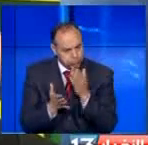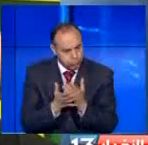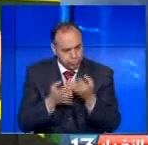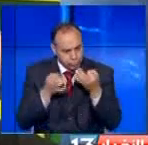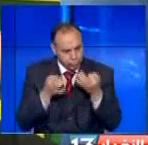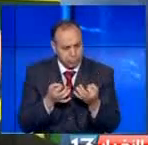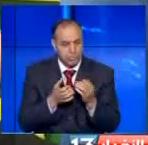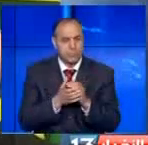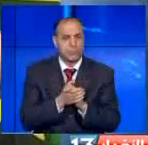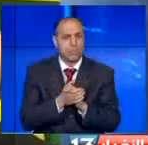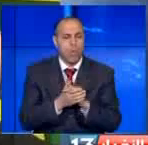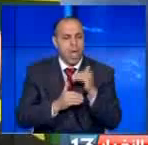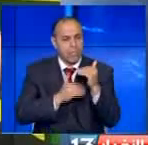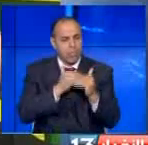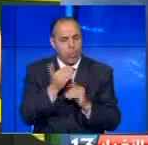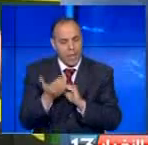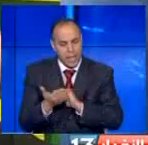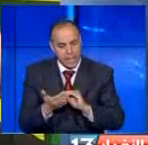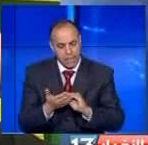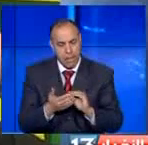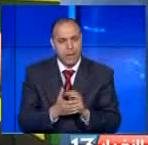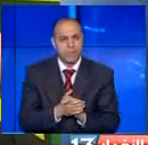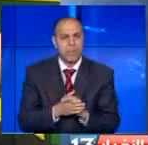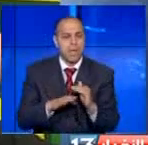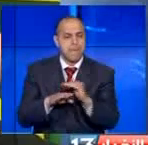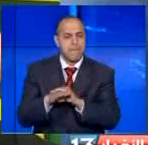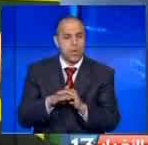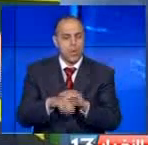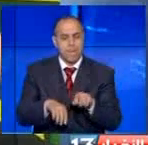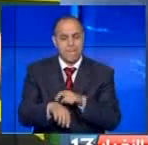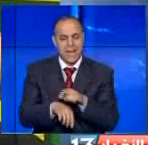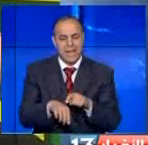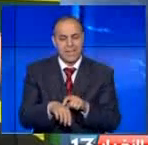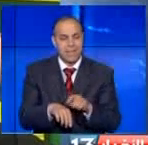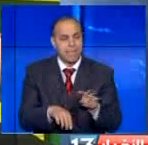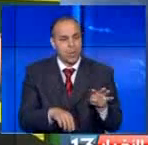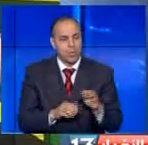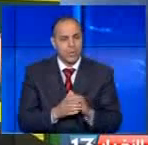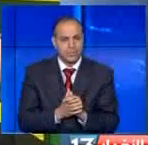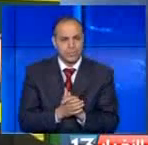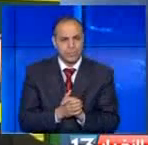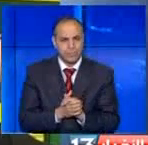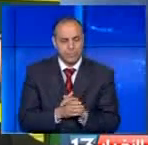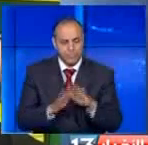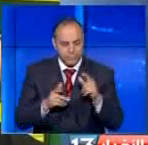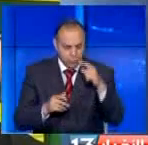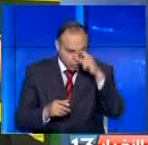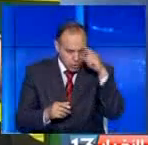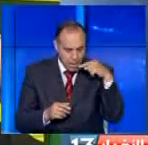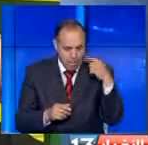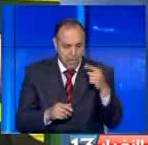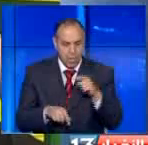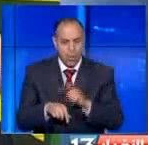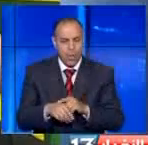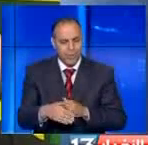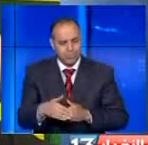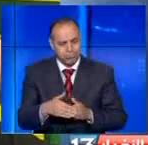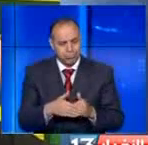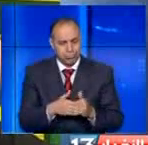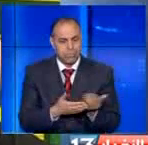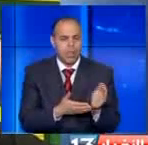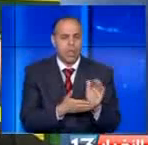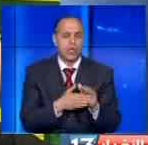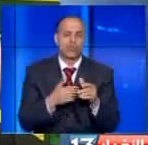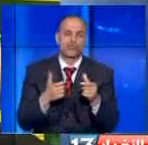الرشيدة، تطوير الإدارة فيما يتعلق ببلدية منوبة باش إن شاء الله تكون فقر بوقت